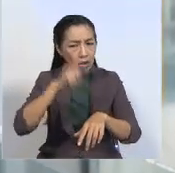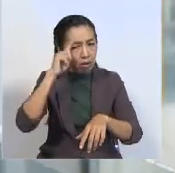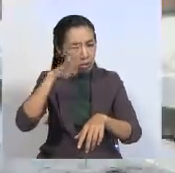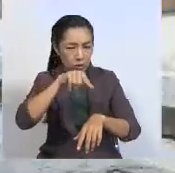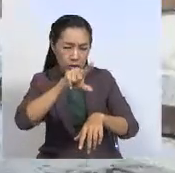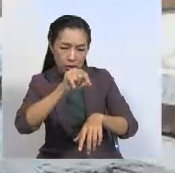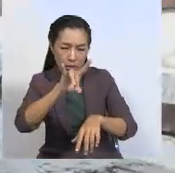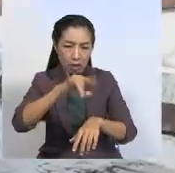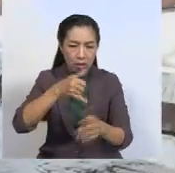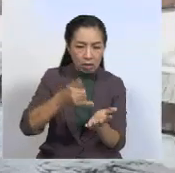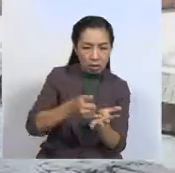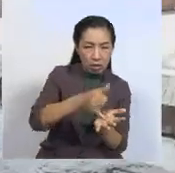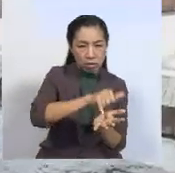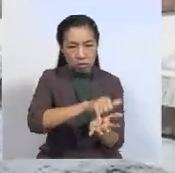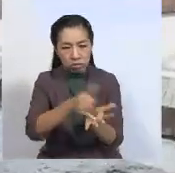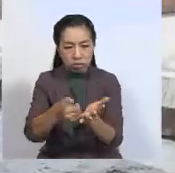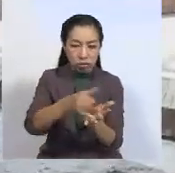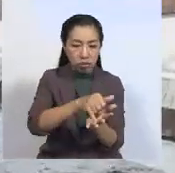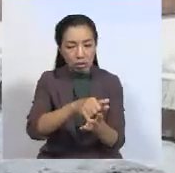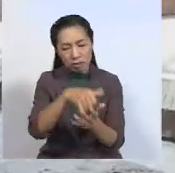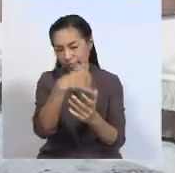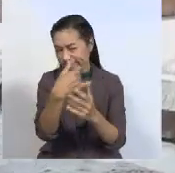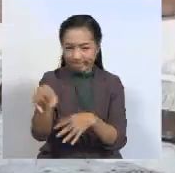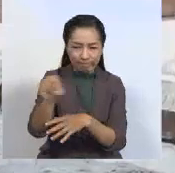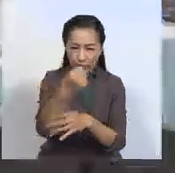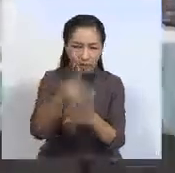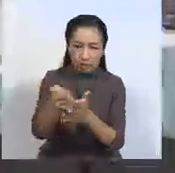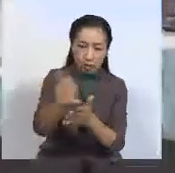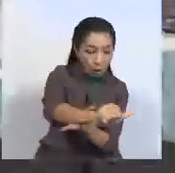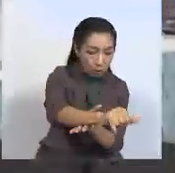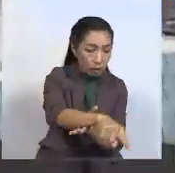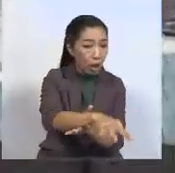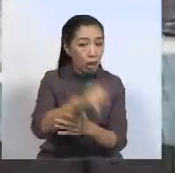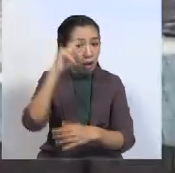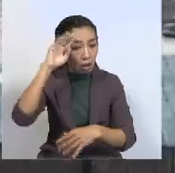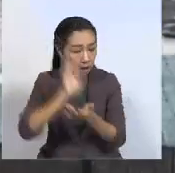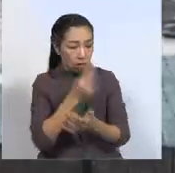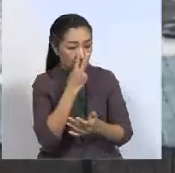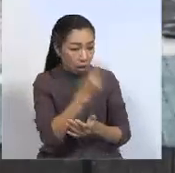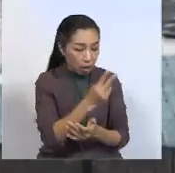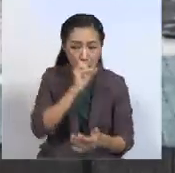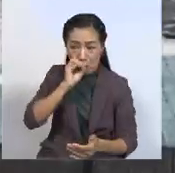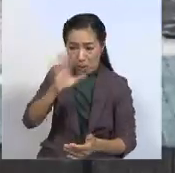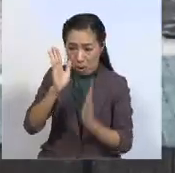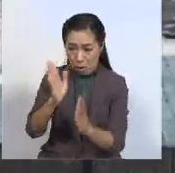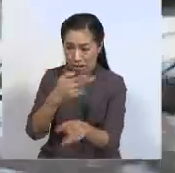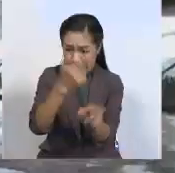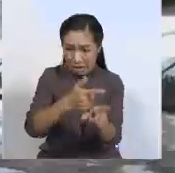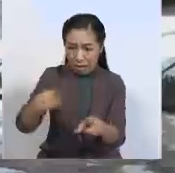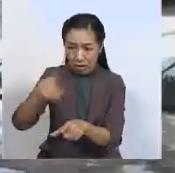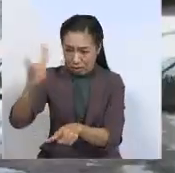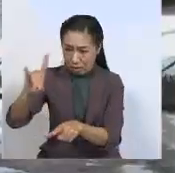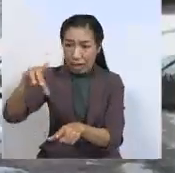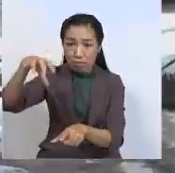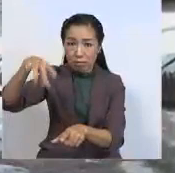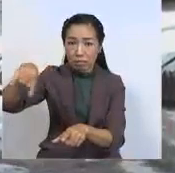าหยุดเดินและล้มลงเจ้าหน้าที่ตำรวจอาสาที่ประจำจุดภายในส่วนจัดแสดงได้แจ้งให้กับพนักงานเลี้ยงและสัตวแพทย์เข้าไปด